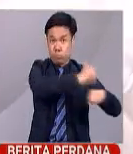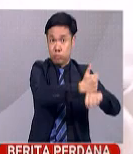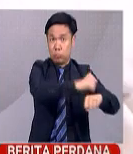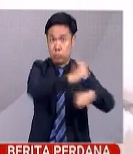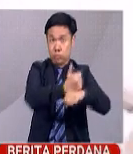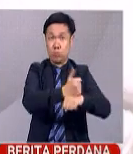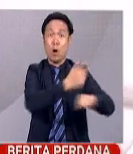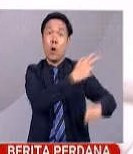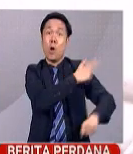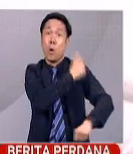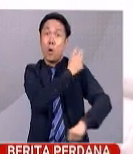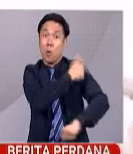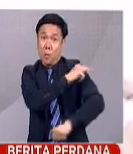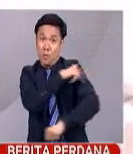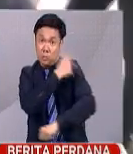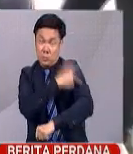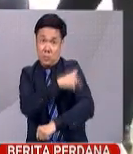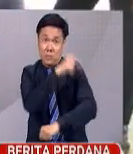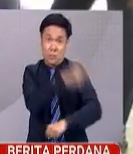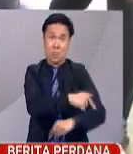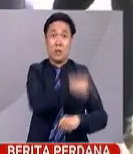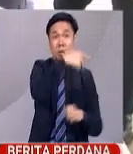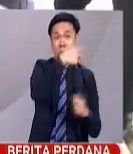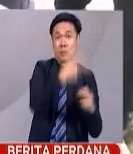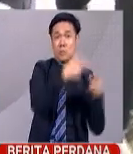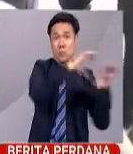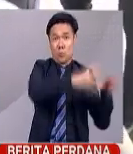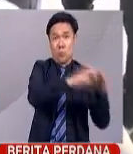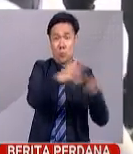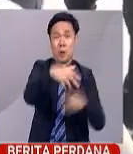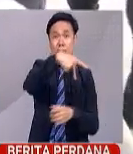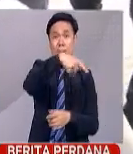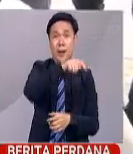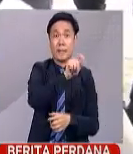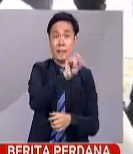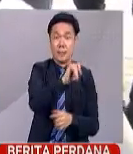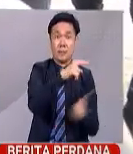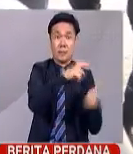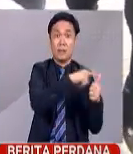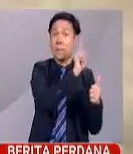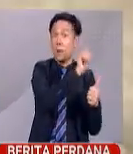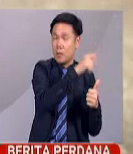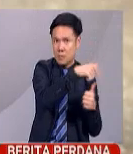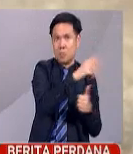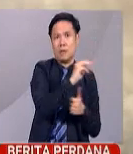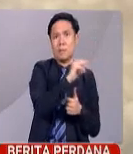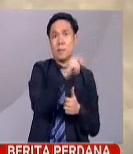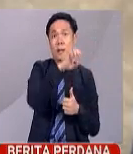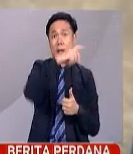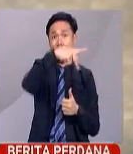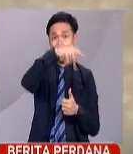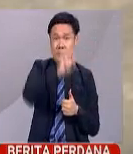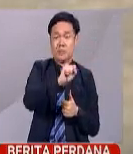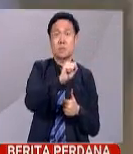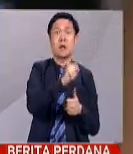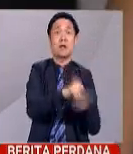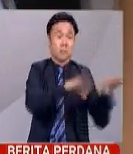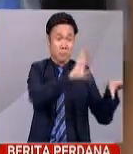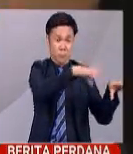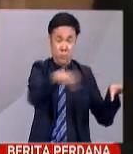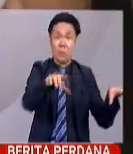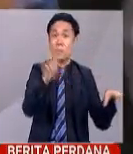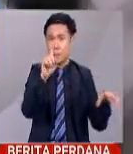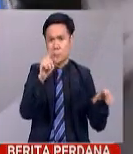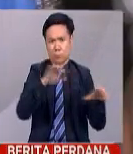dihaskan untuk merawat pesakit parti positif COVID-19 selain MAEPS di Serdang, namun lokasi ketiga-tiga pusat itu adalah di Lembah